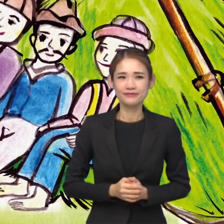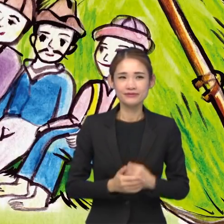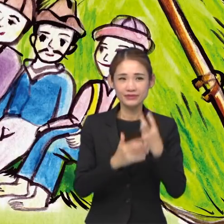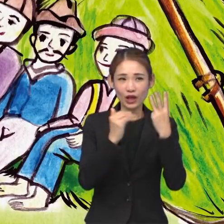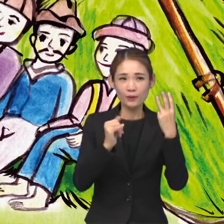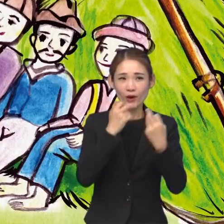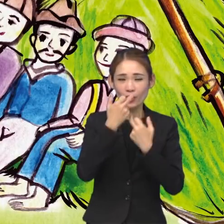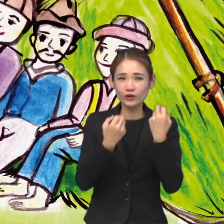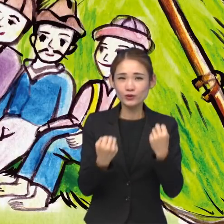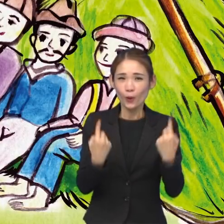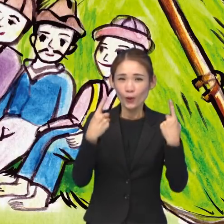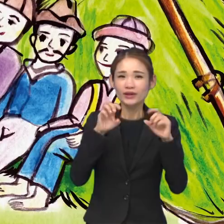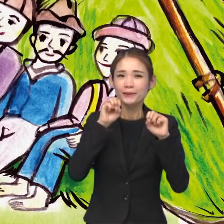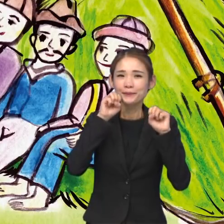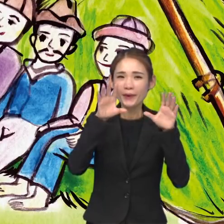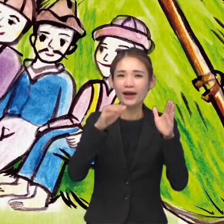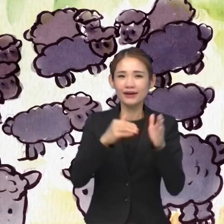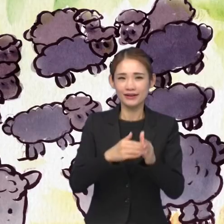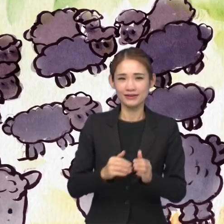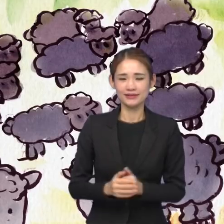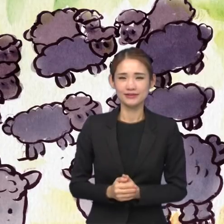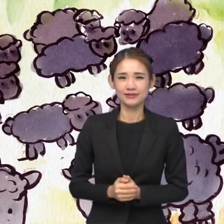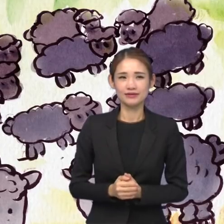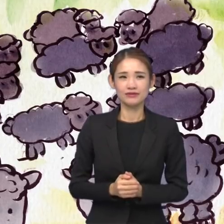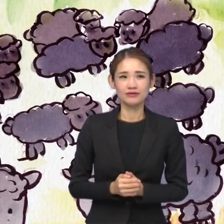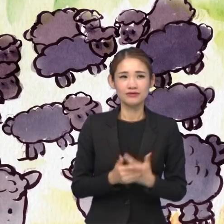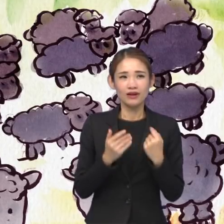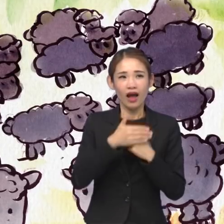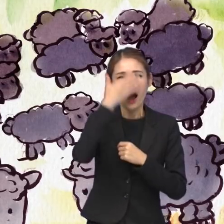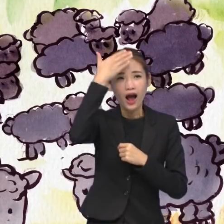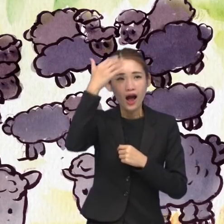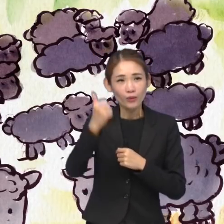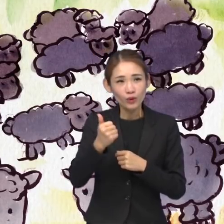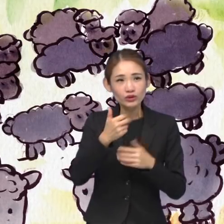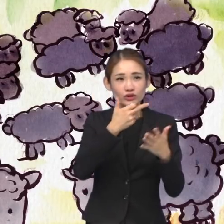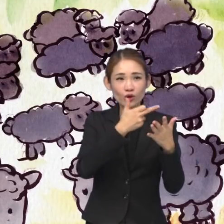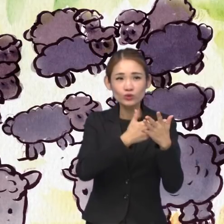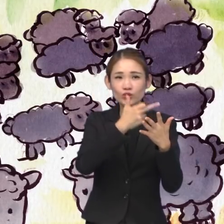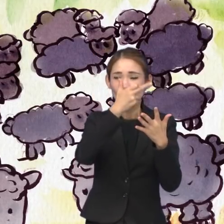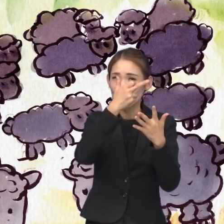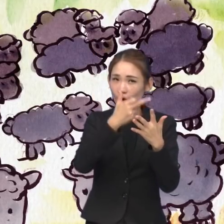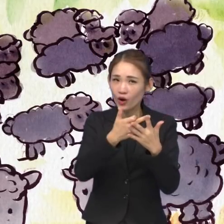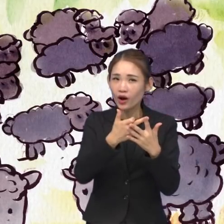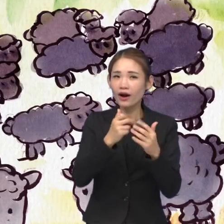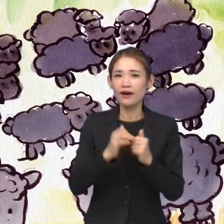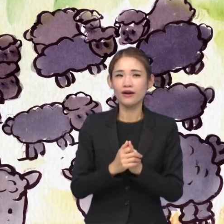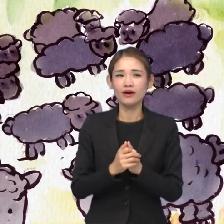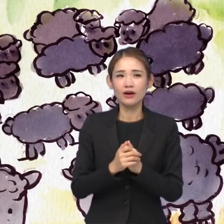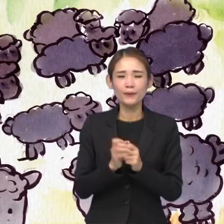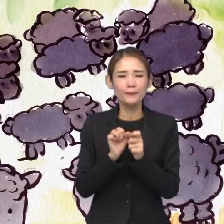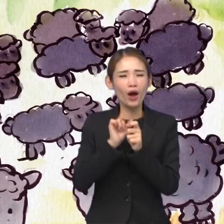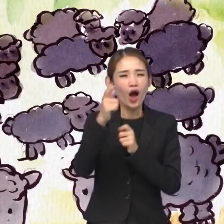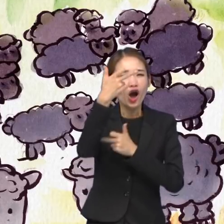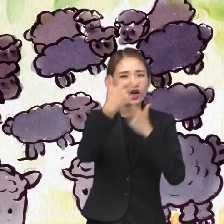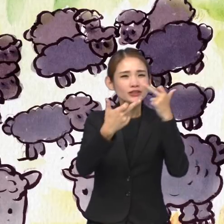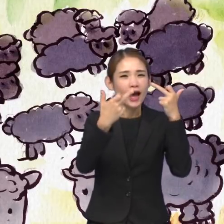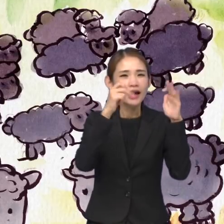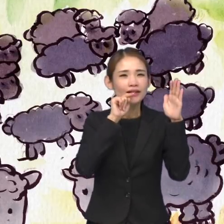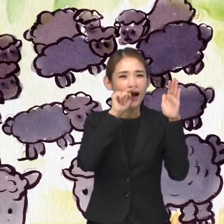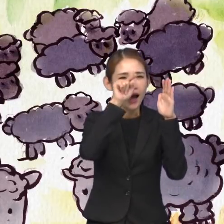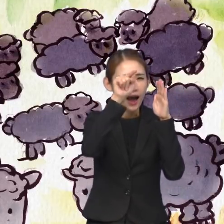3형제는 동시에 말했어요 그러자 할아버지가 첫째와 둘째에게 먼 산을 가리키며